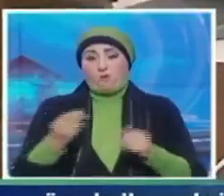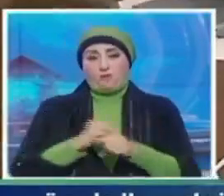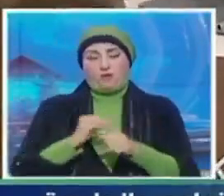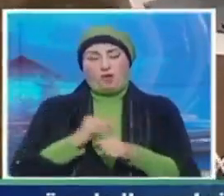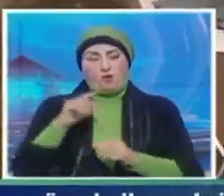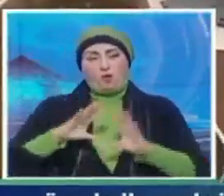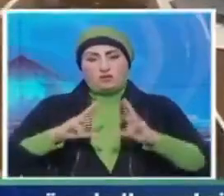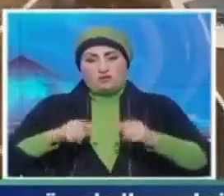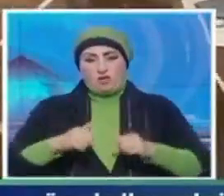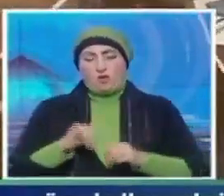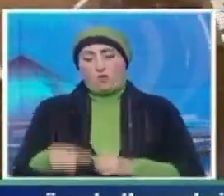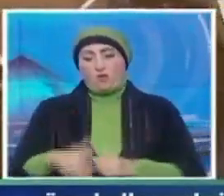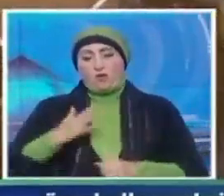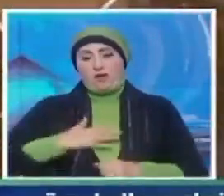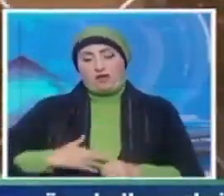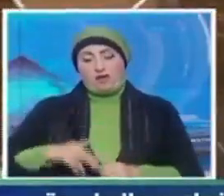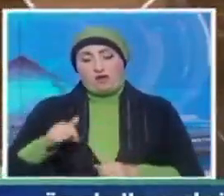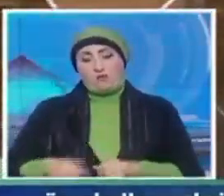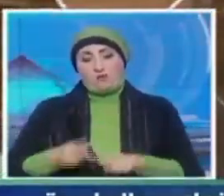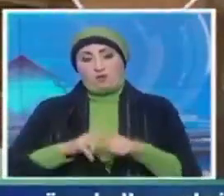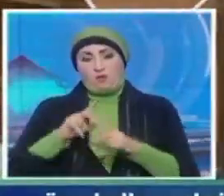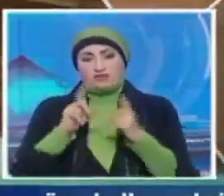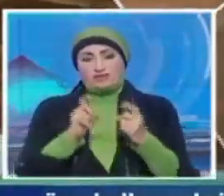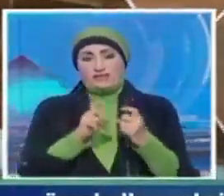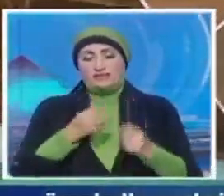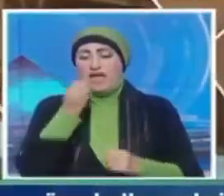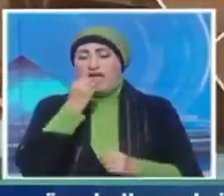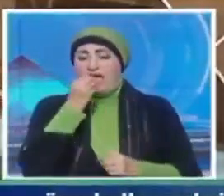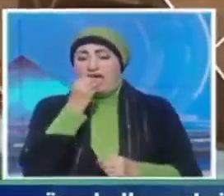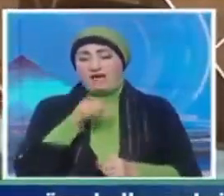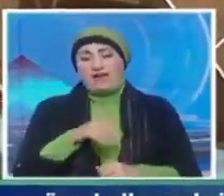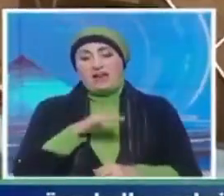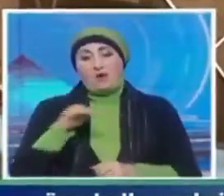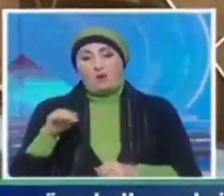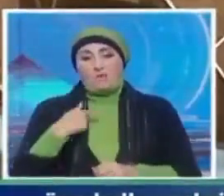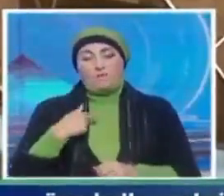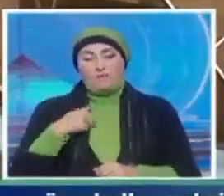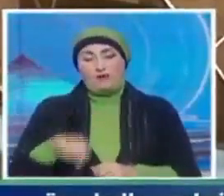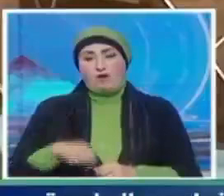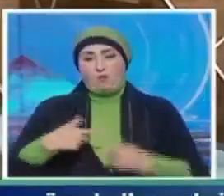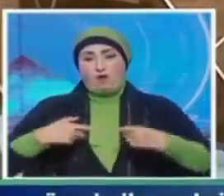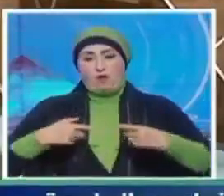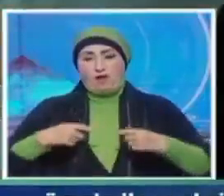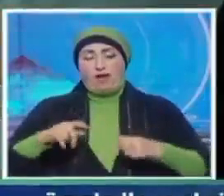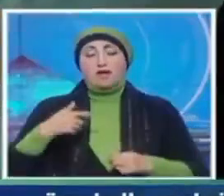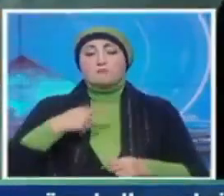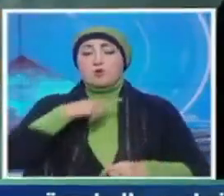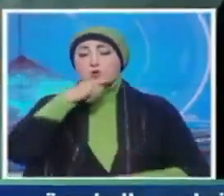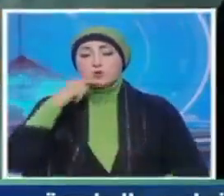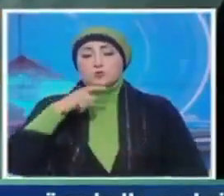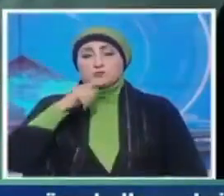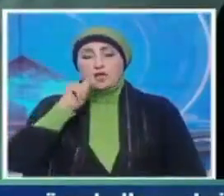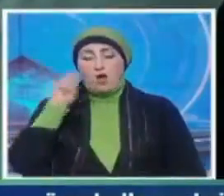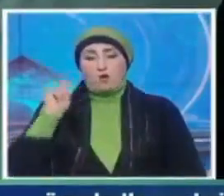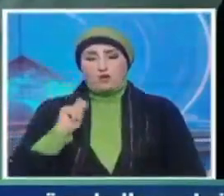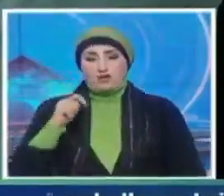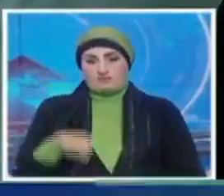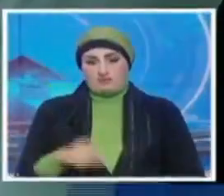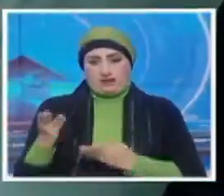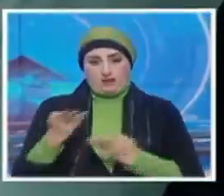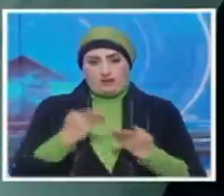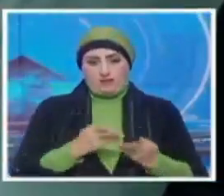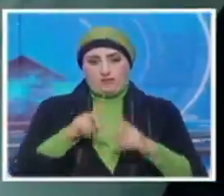الاتحاد الجمركي والاستثمار وتحديات الأمن الغذائي جراء الحرب الروسية الأوكرانية. وإننا مدعوون اليوم في